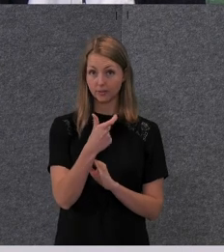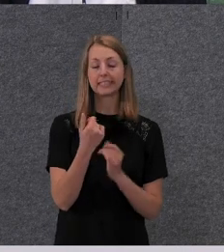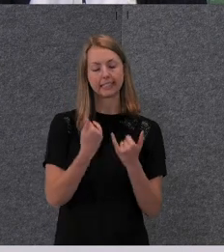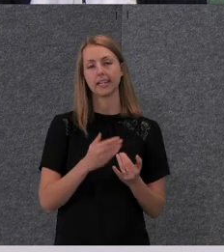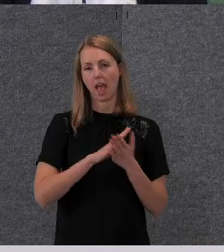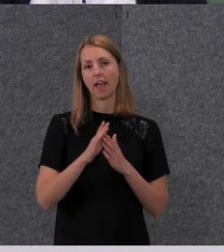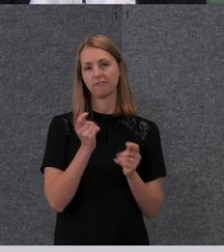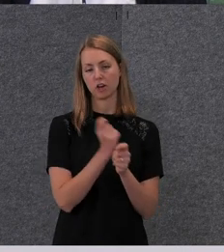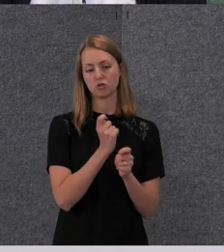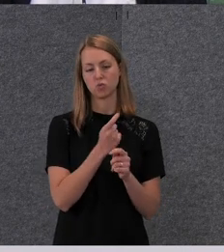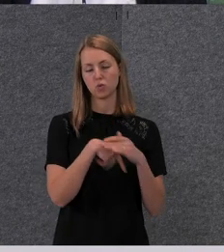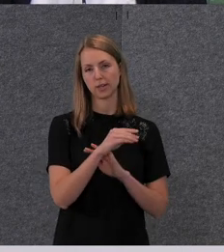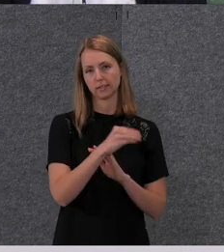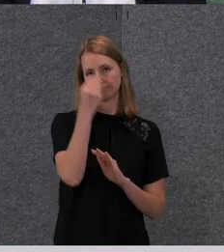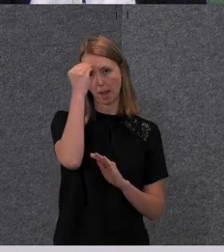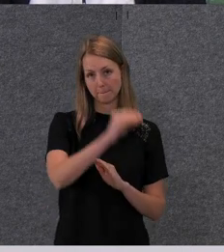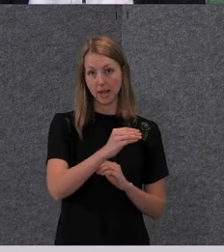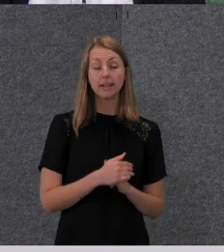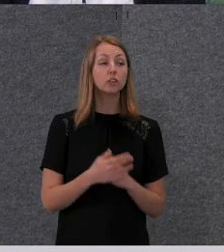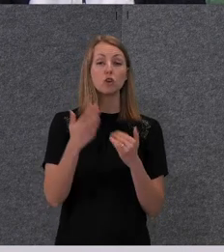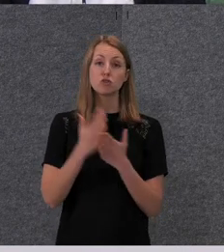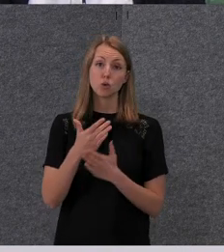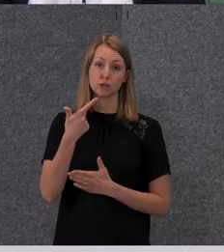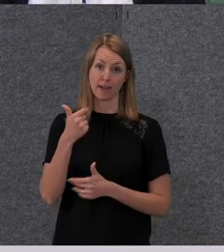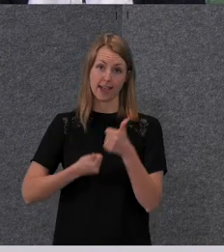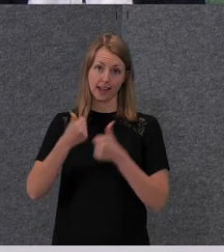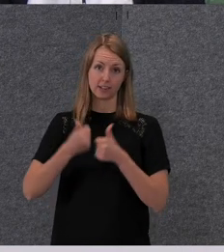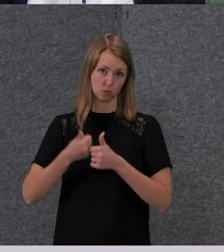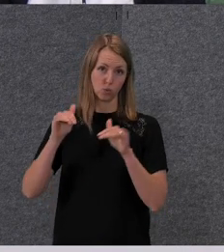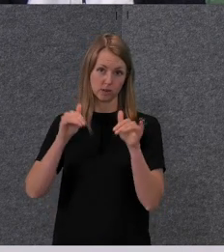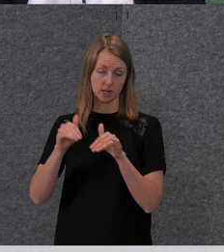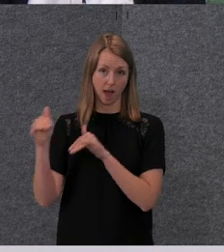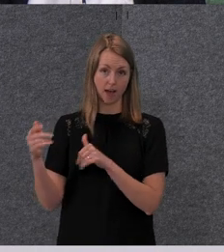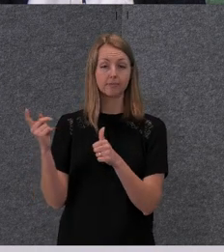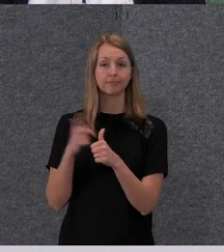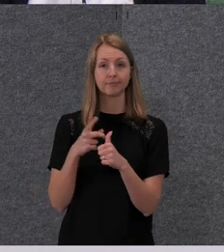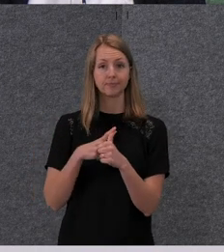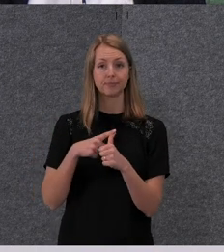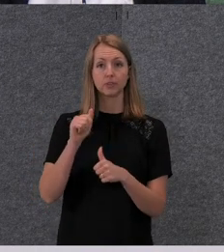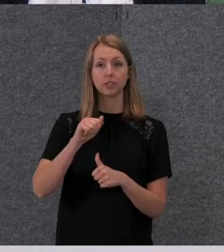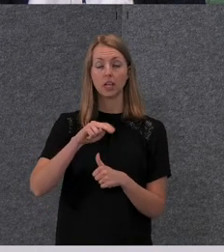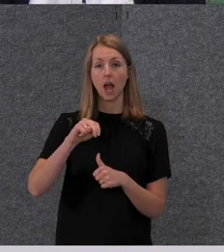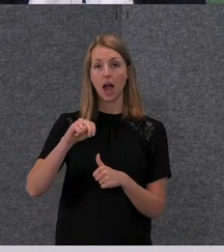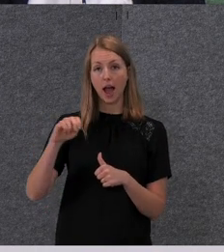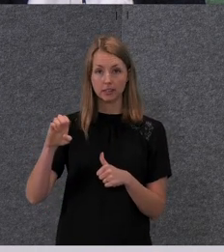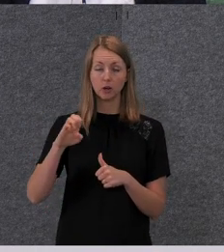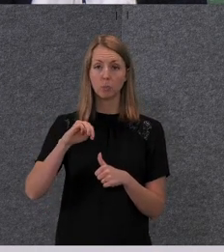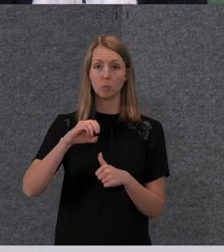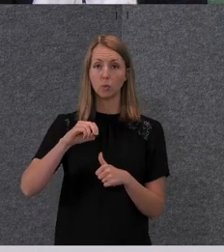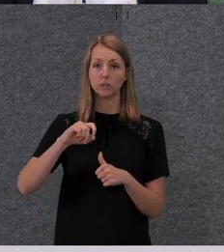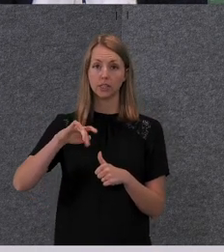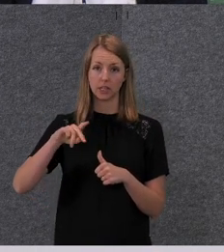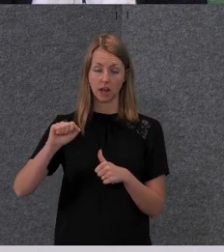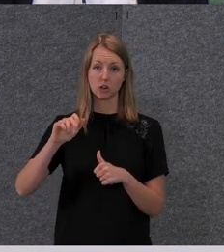melden. Uns liegen sonst bereits zwei Kandidaturen vor, und zwar von Anne-Monika Spalleck,